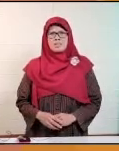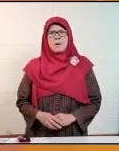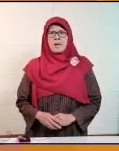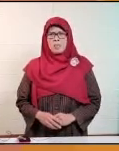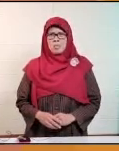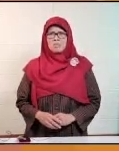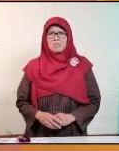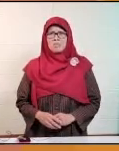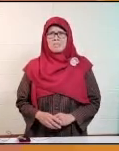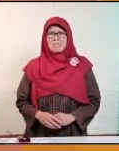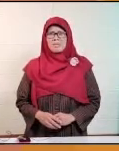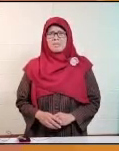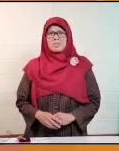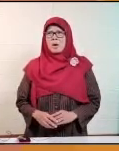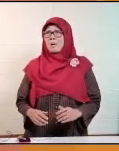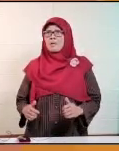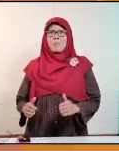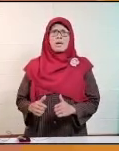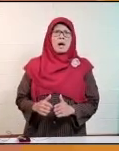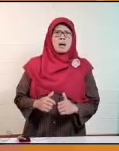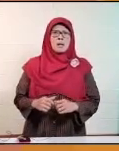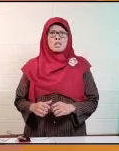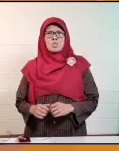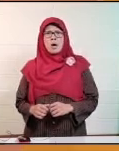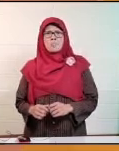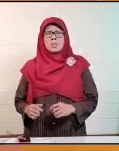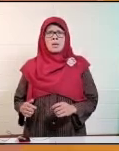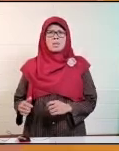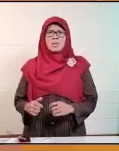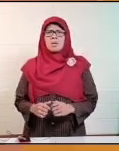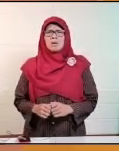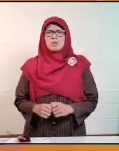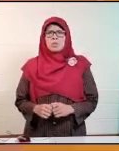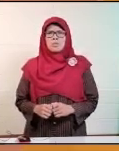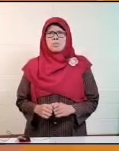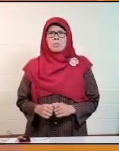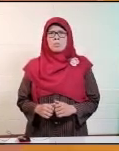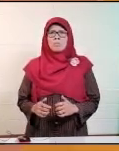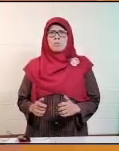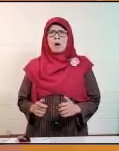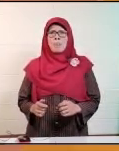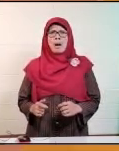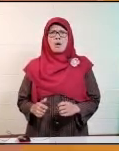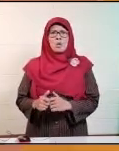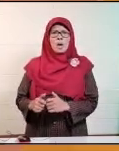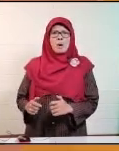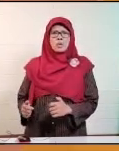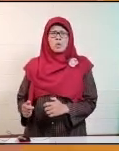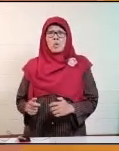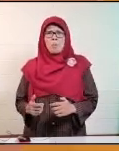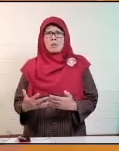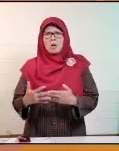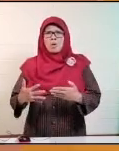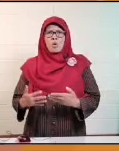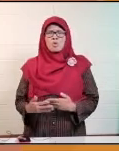bermain dengan teman sebaya mu sedang main apa ya yang kalian suka misalnya lagi seneng apa ngopi